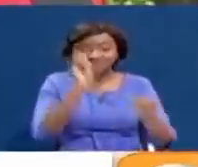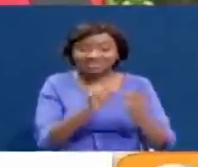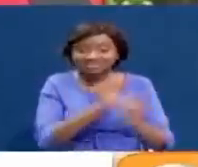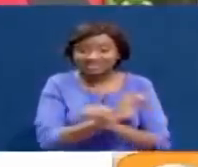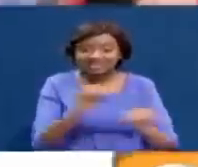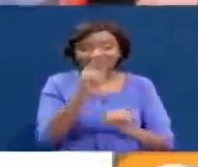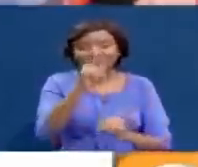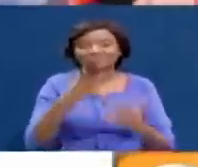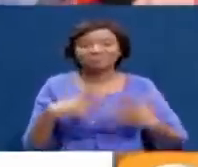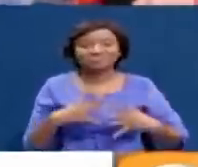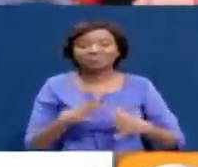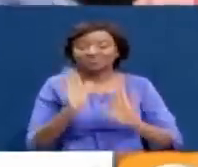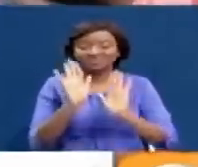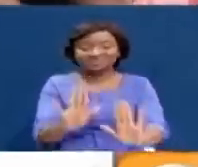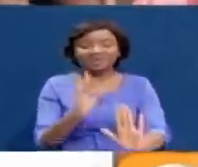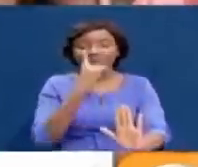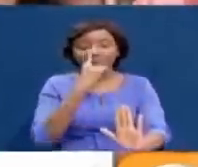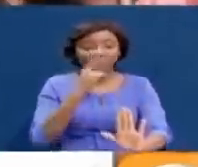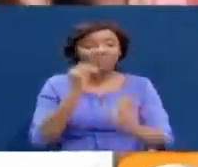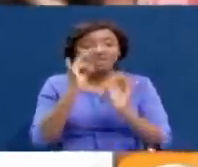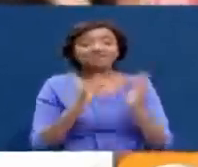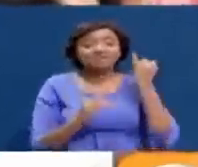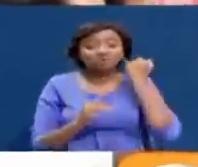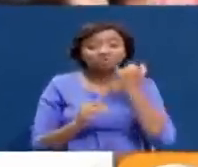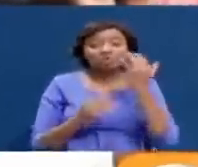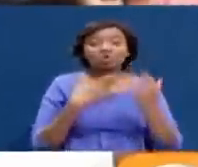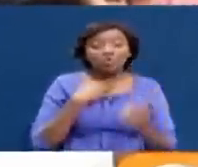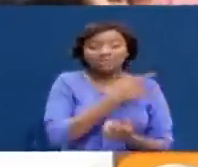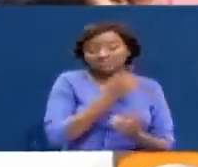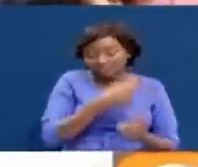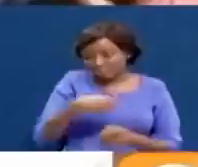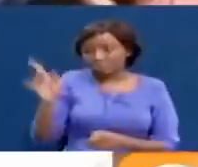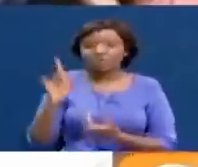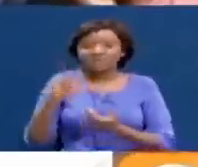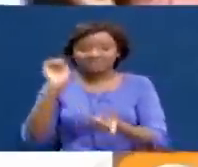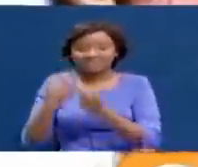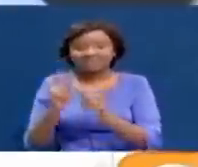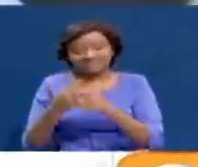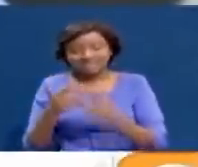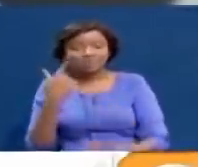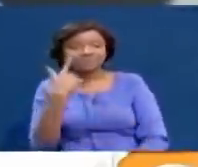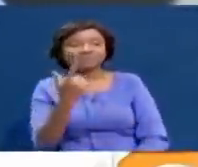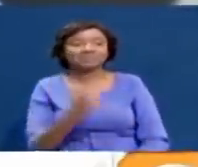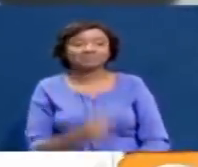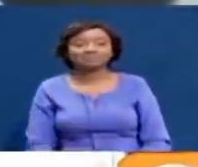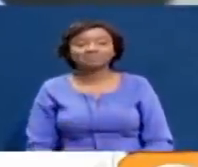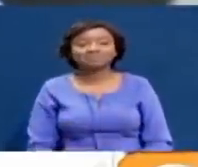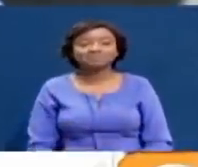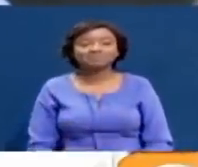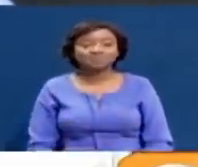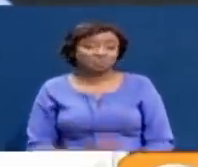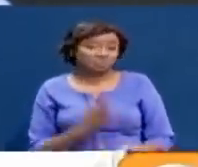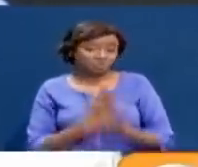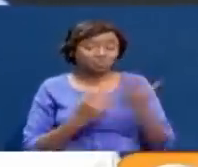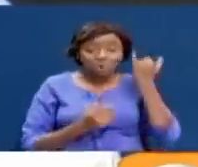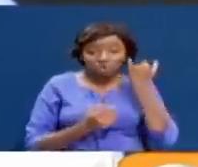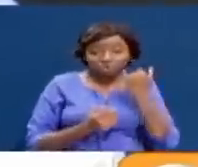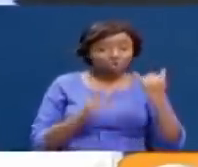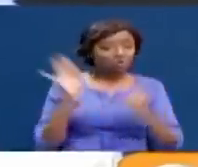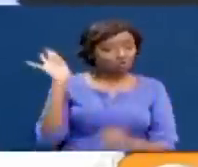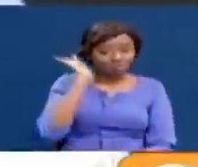tutawafungia ndani ya majumba yenu. Kina Joho kama wataka wao ende pale Makadara tuone wakitoa vile vidudu katika pua zao. Even though Governor Joho did heed to